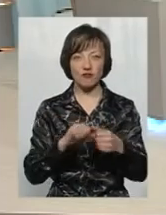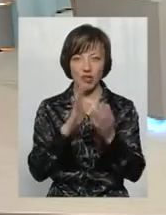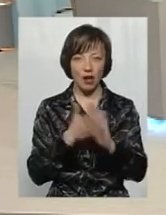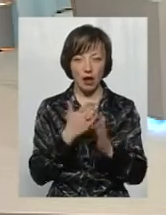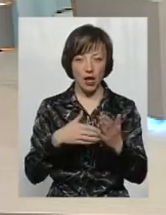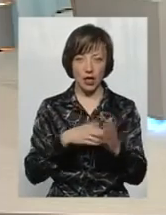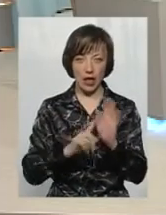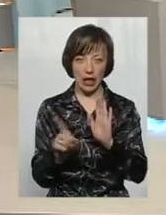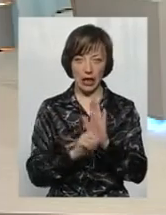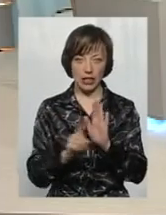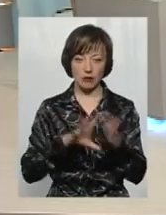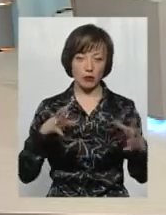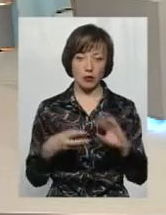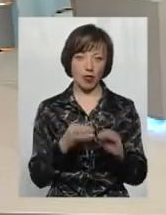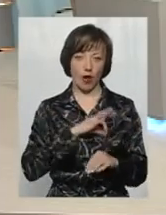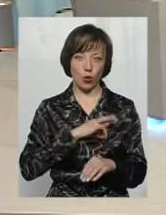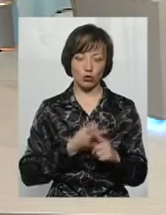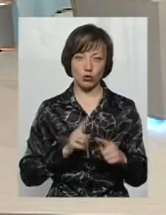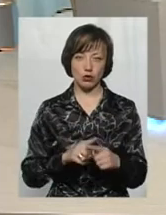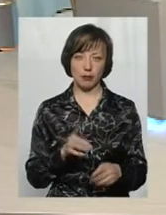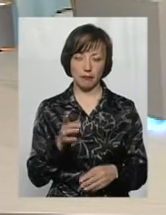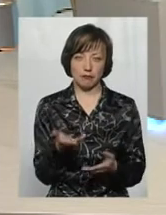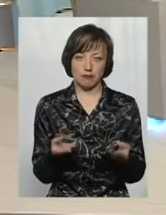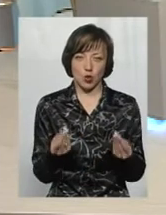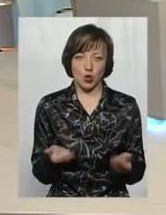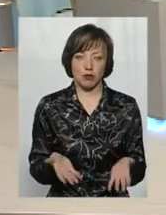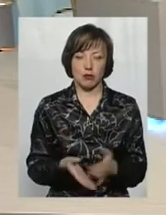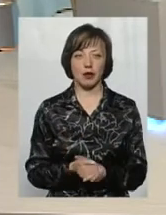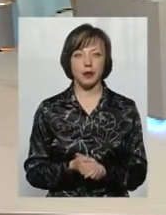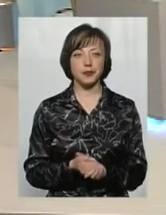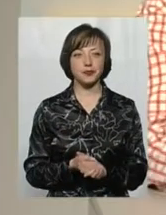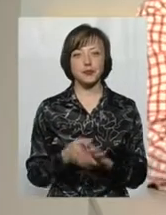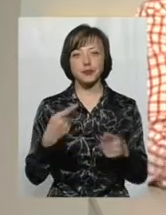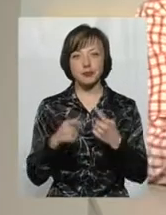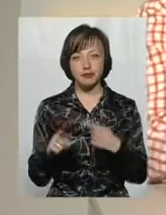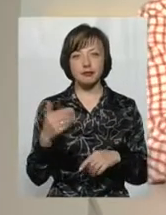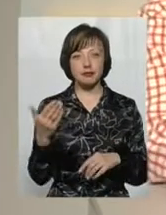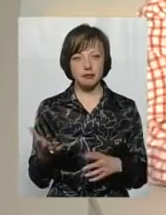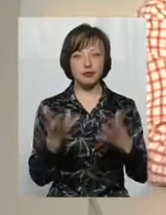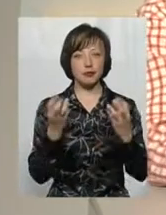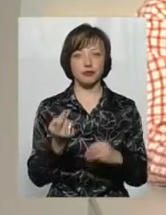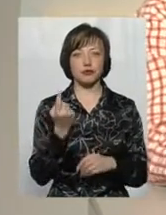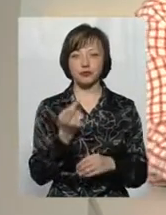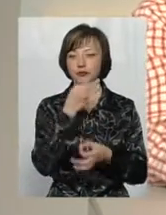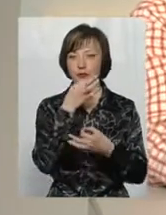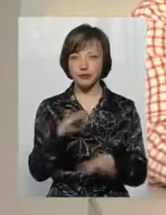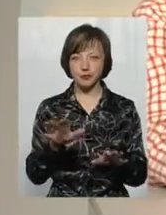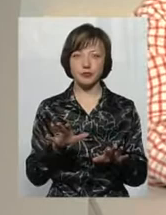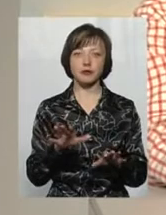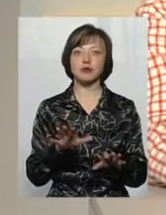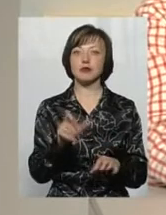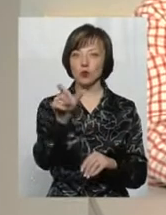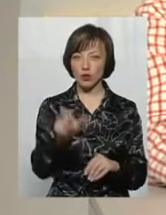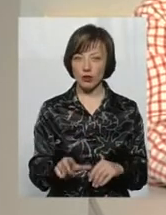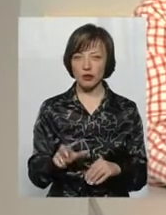взагалі нікуди не їздять. І у підсумку вони не користуються цією пільгою. І з іншого боку, ще з одного, будь-який тоді пільговик знає,